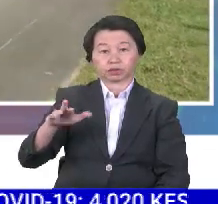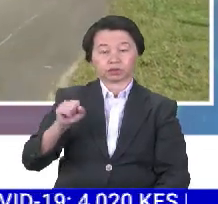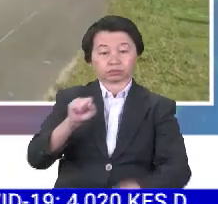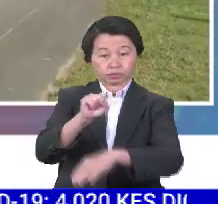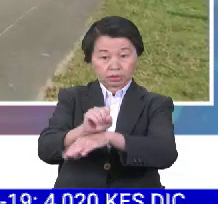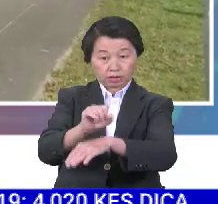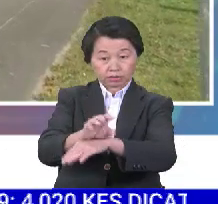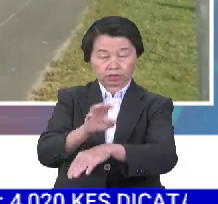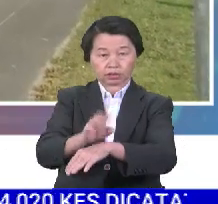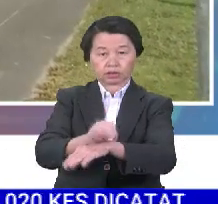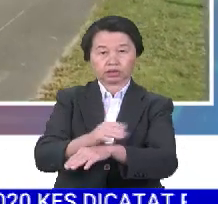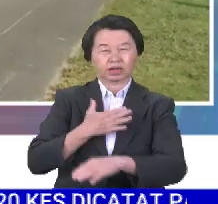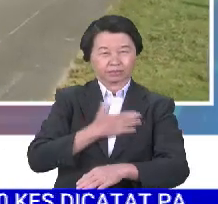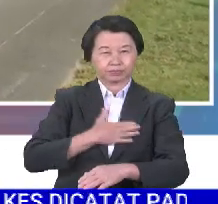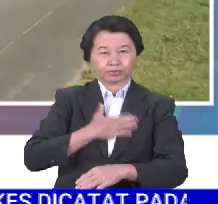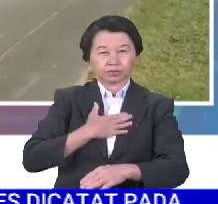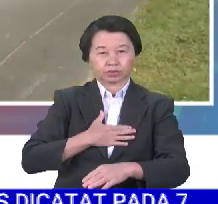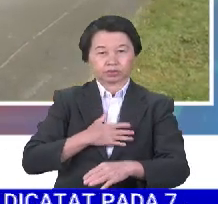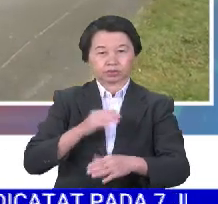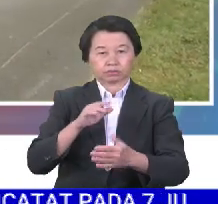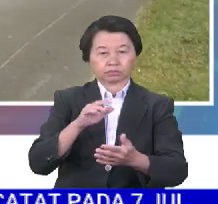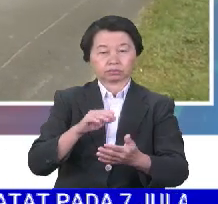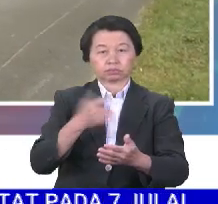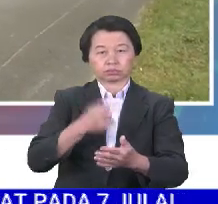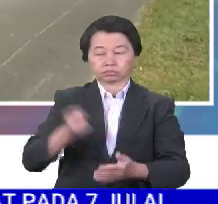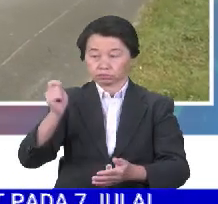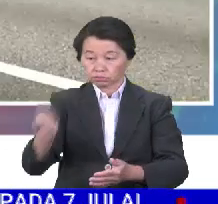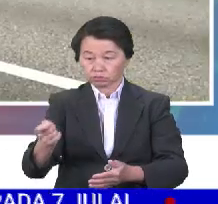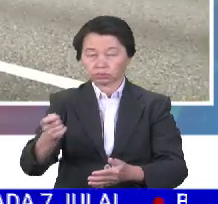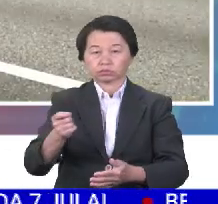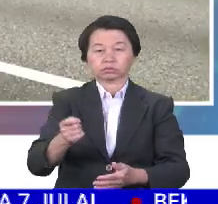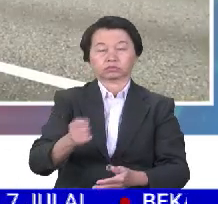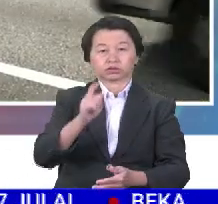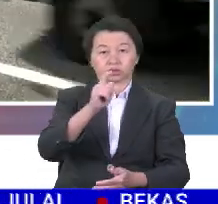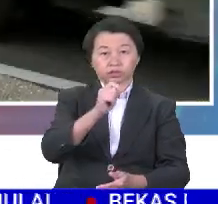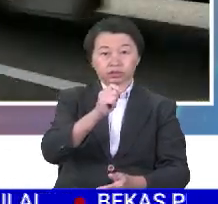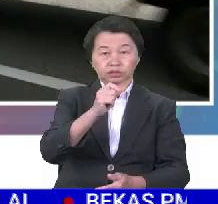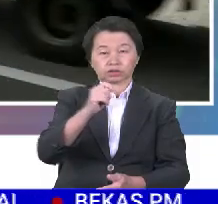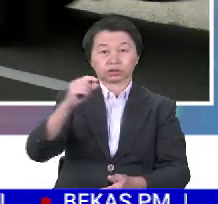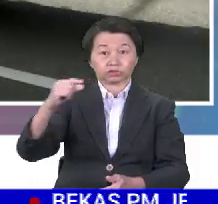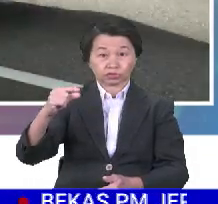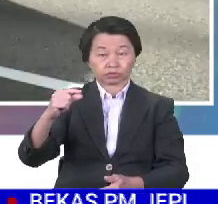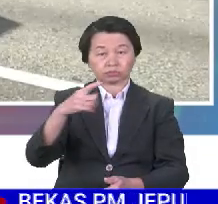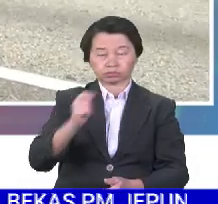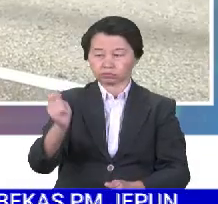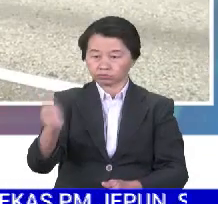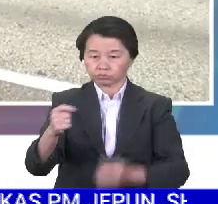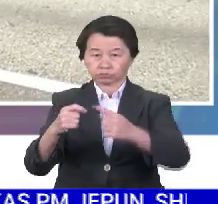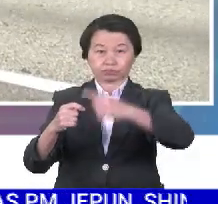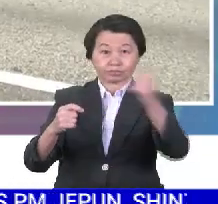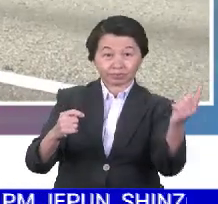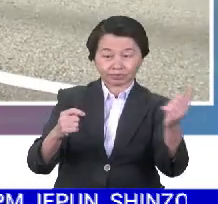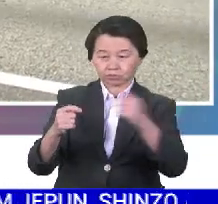anda supaya memeriksa status kad touch enggo anda sebelum memulakan perjalanan bagi